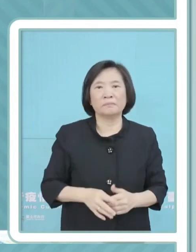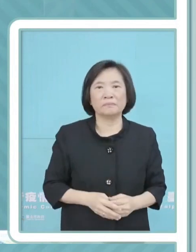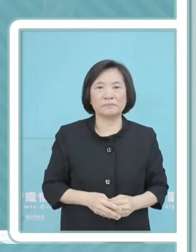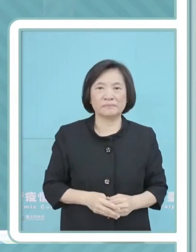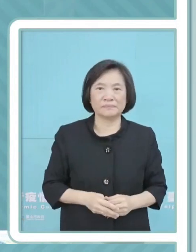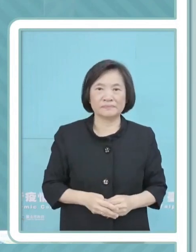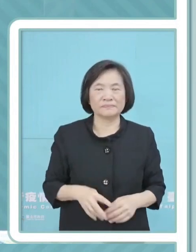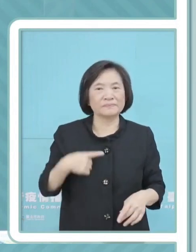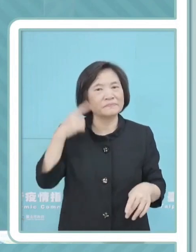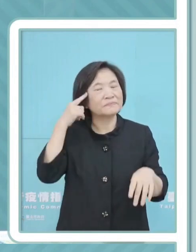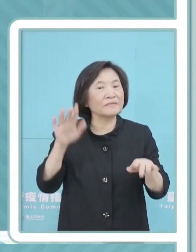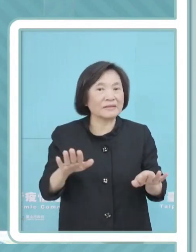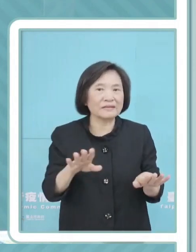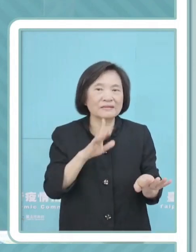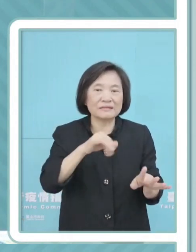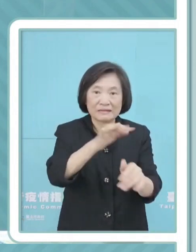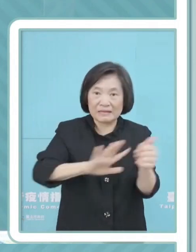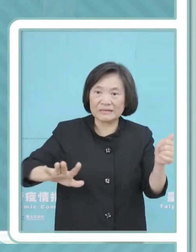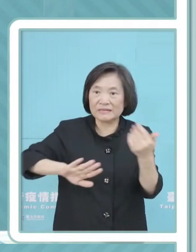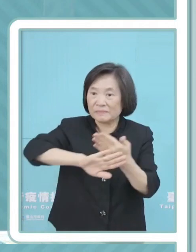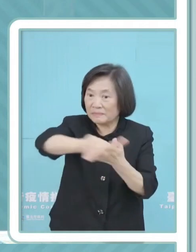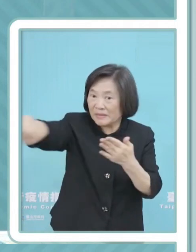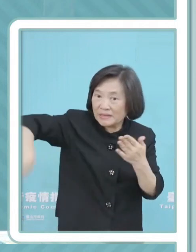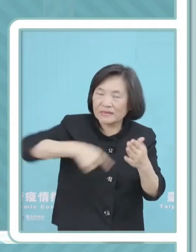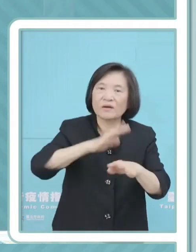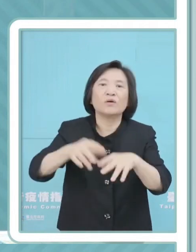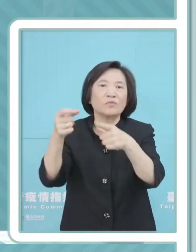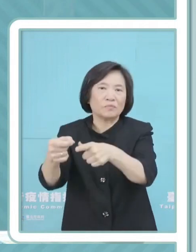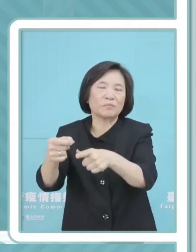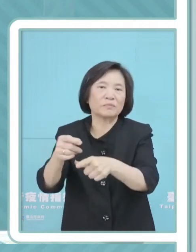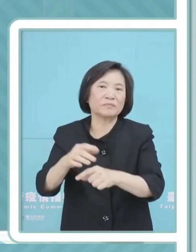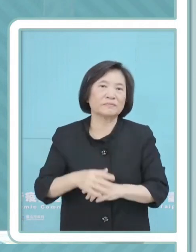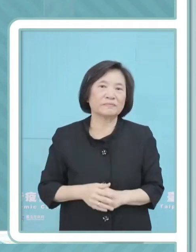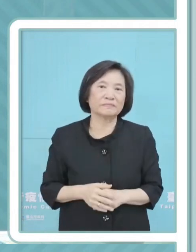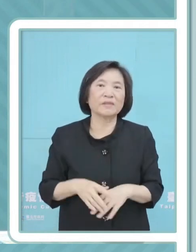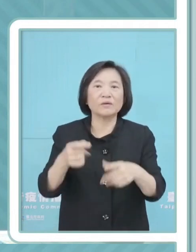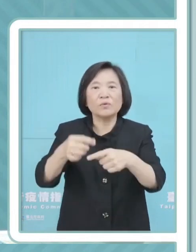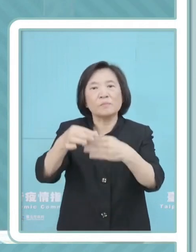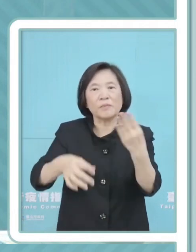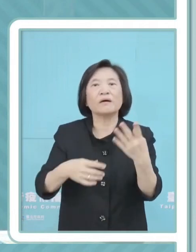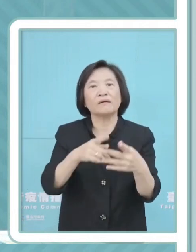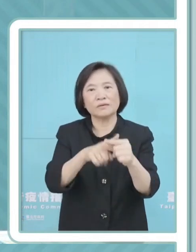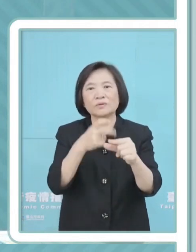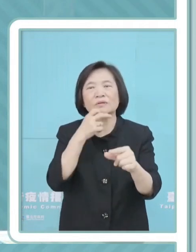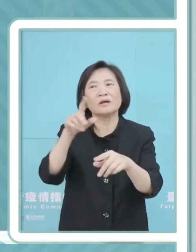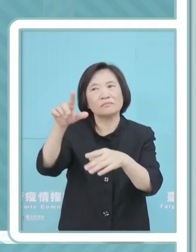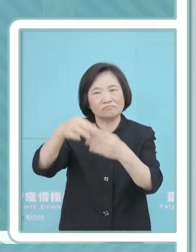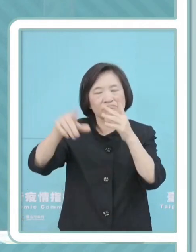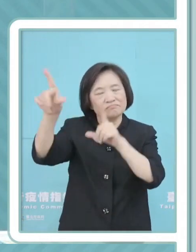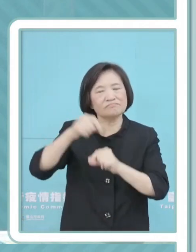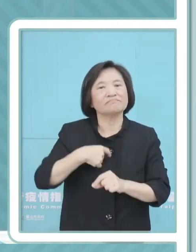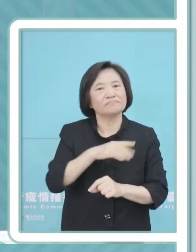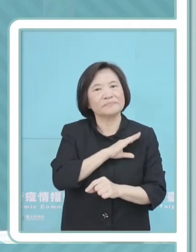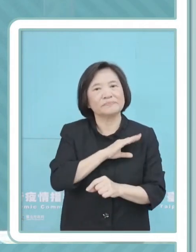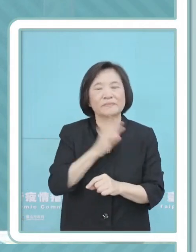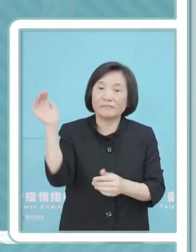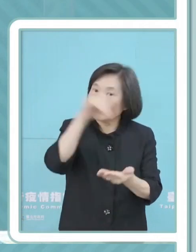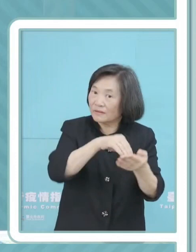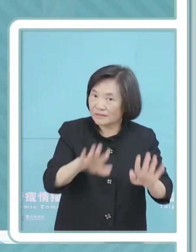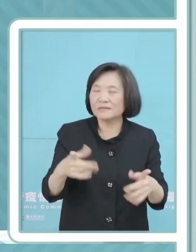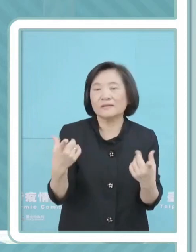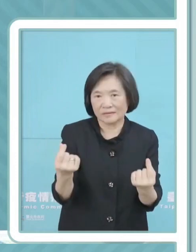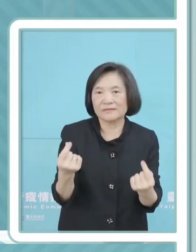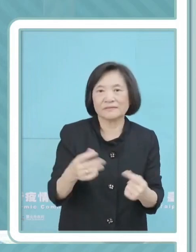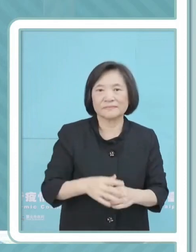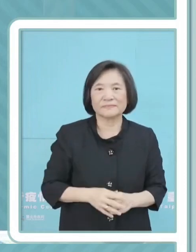是我们认为说会有影响到别人，我们才会公布。所以公布的原则完全是按照中央的规范，这也是一直以来的公布